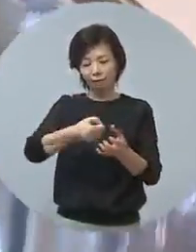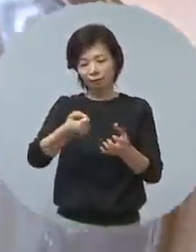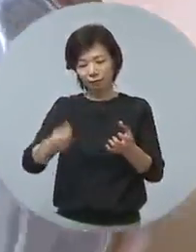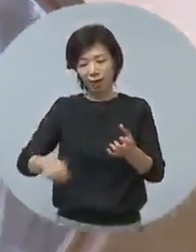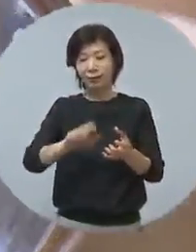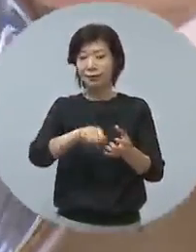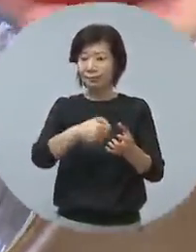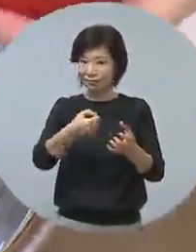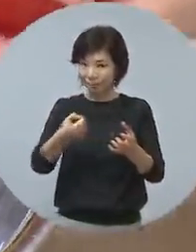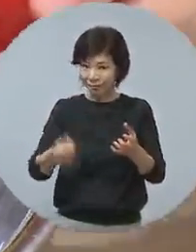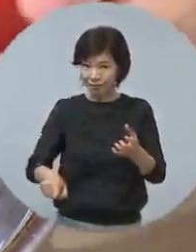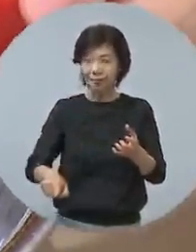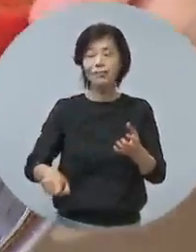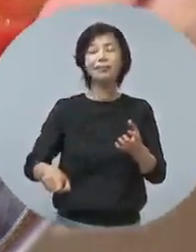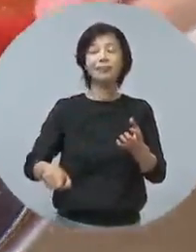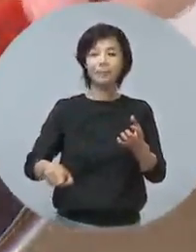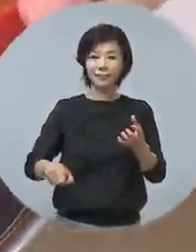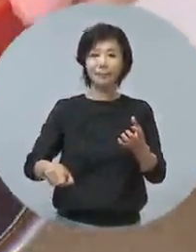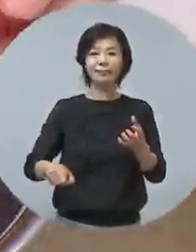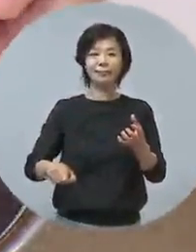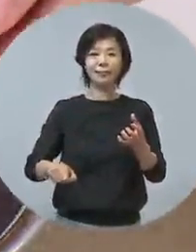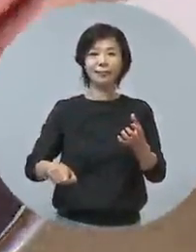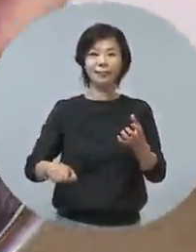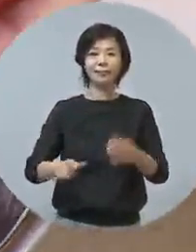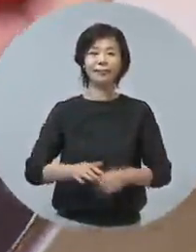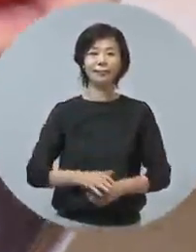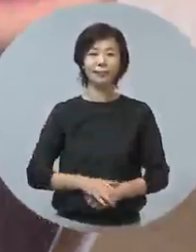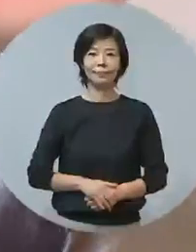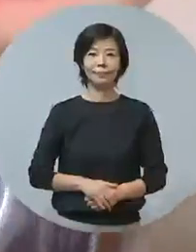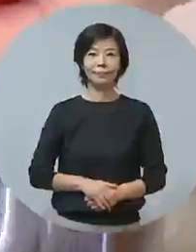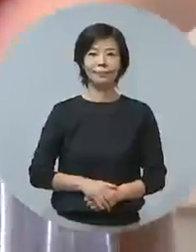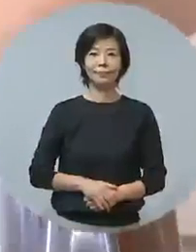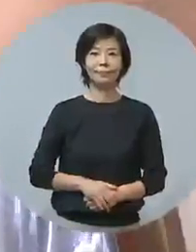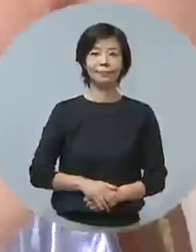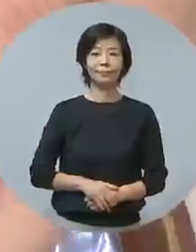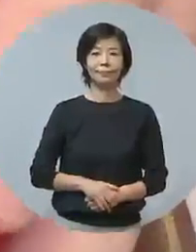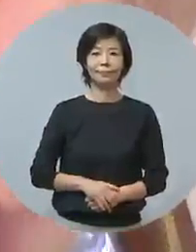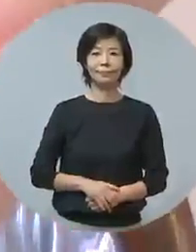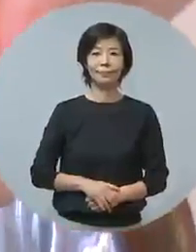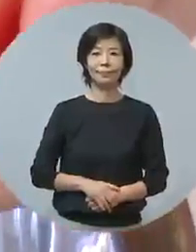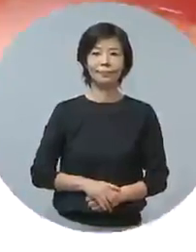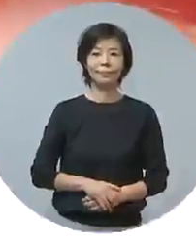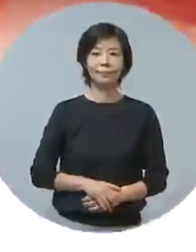が多いので、はい、事前にボウルに入れるんですね。 はい、はい、